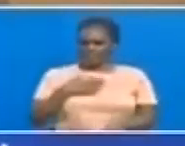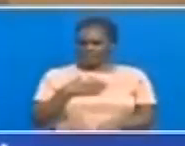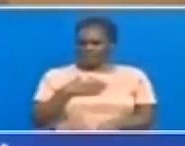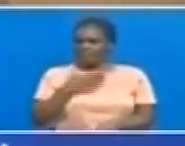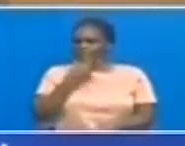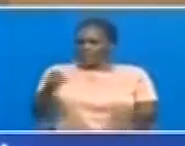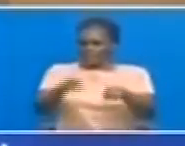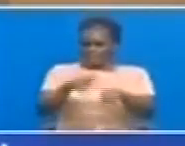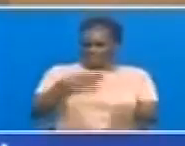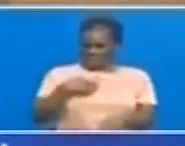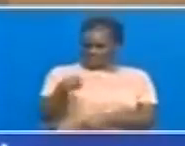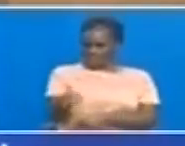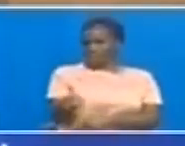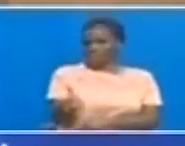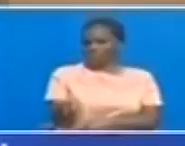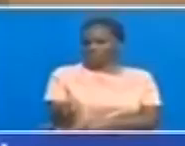up my brother,